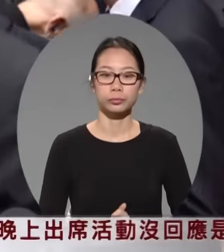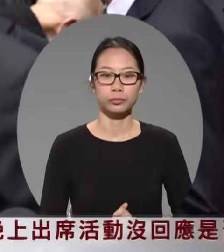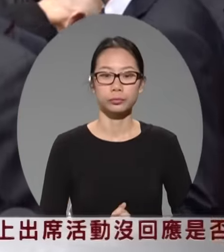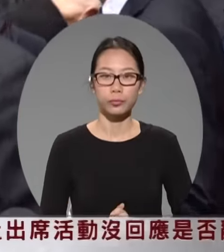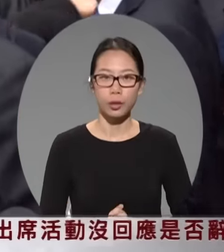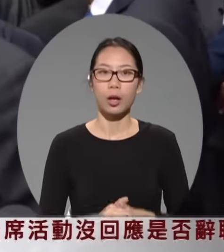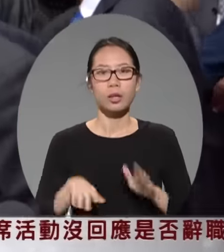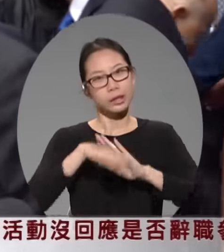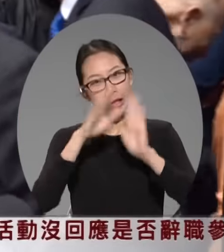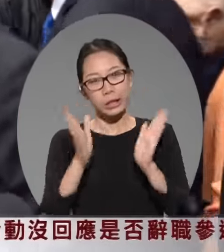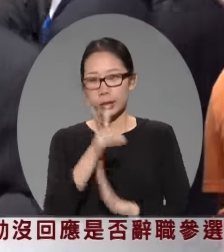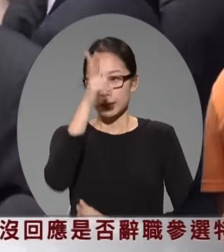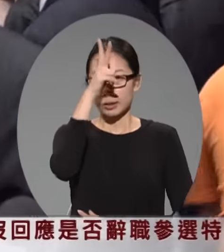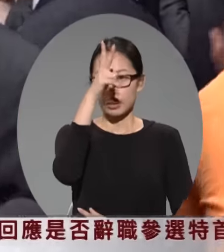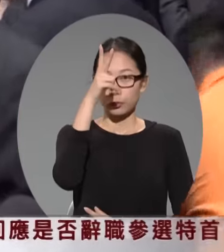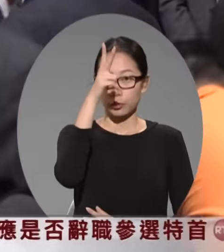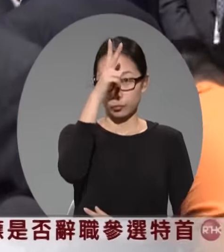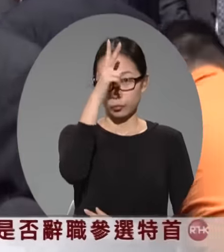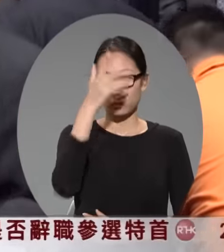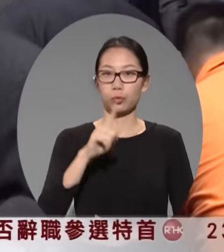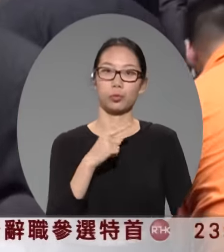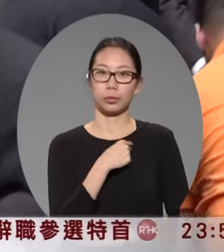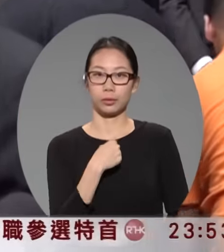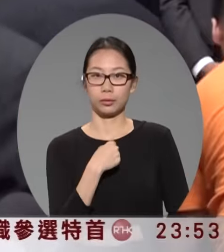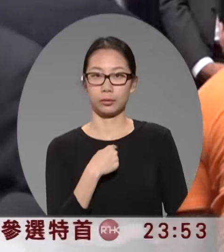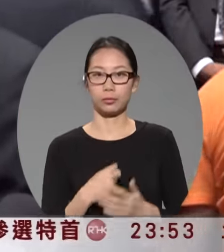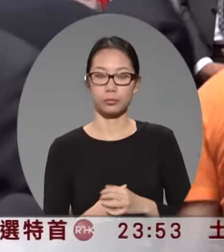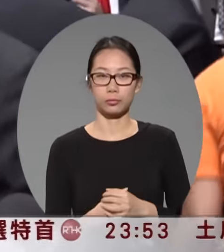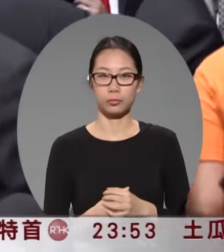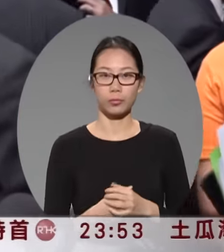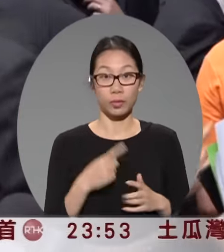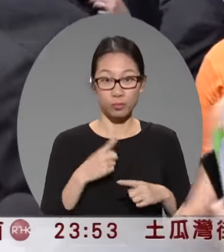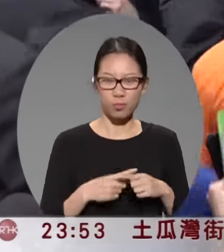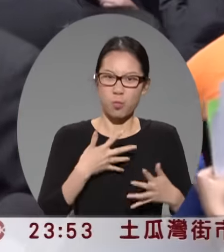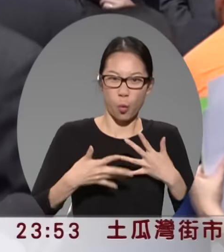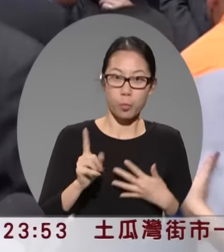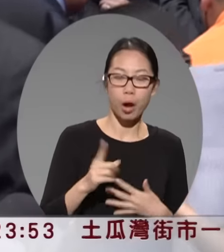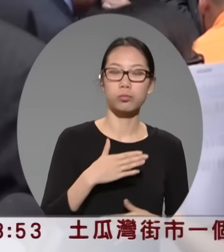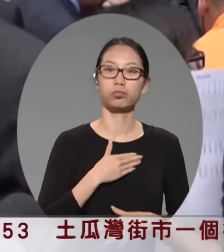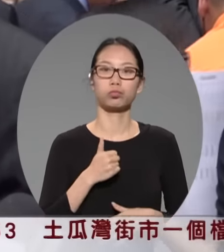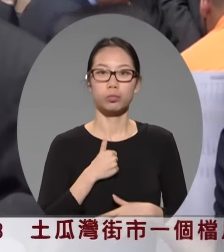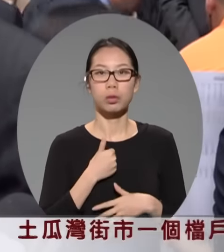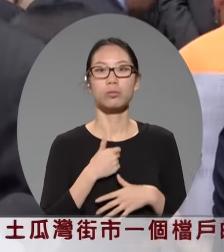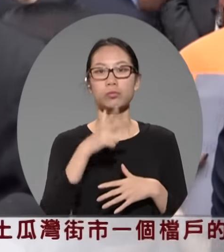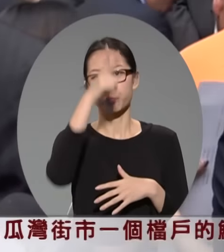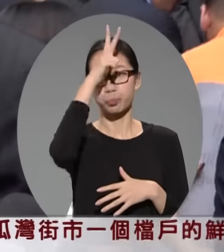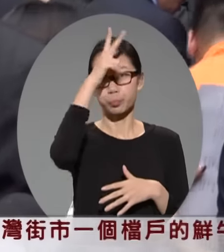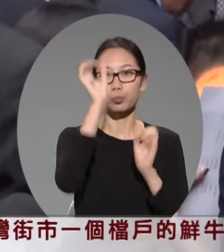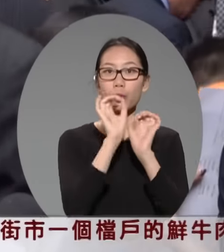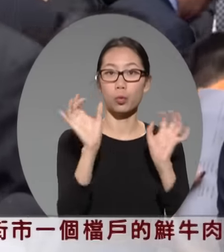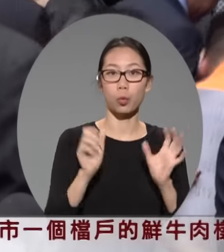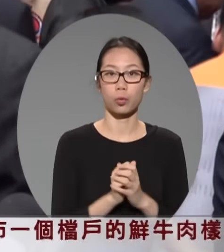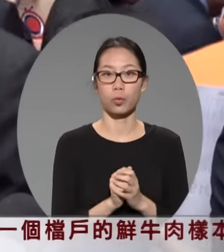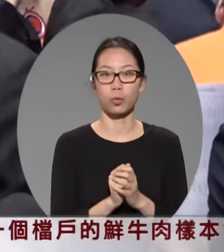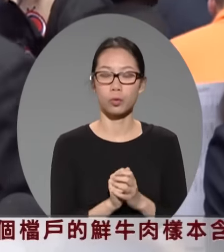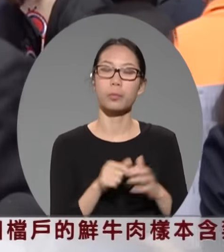整個特區政府同埋我忙於準備施政報告，同埋跟住咧就喺施政報